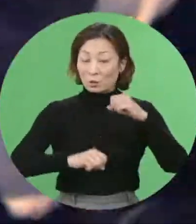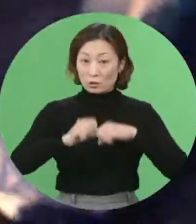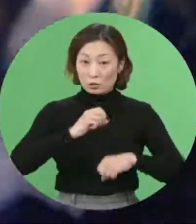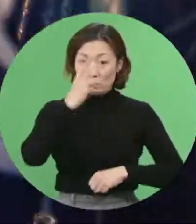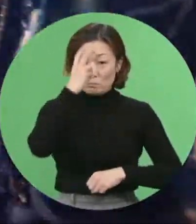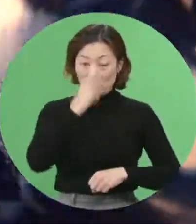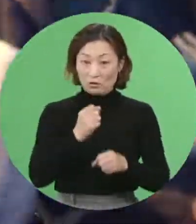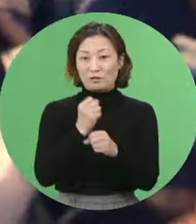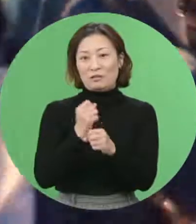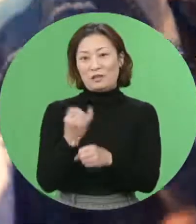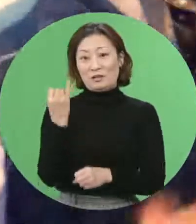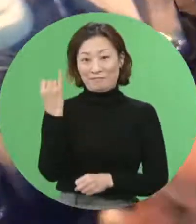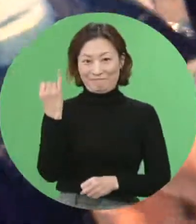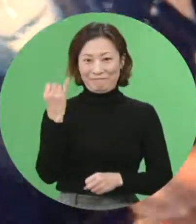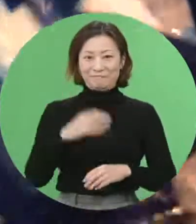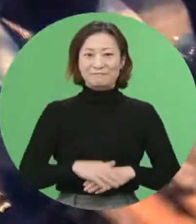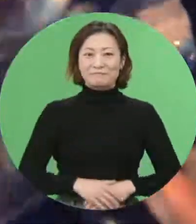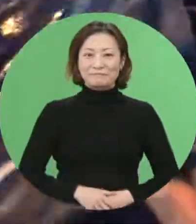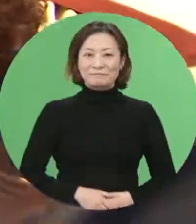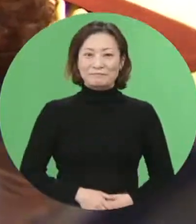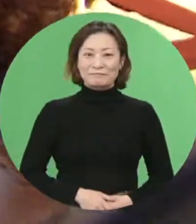です。